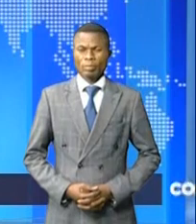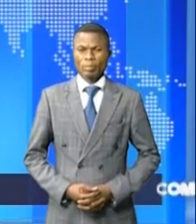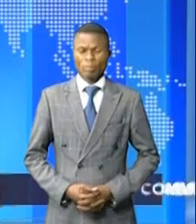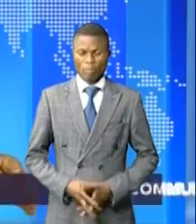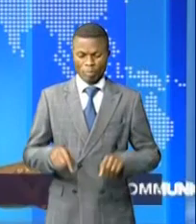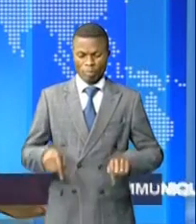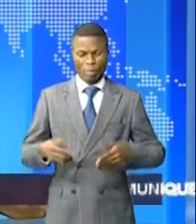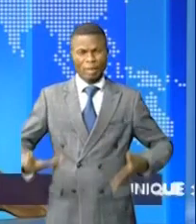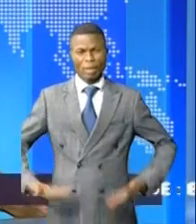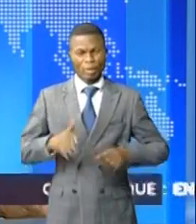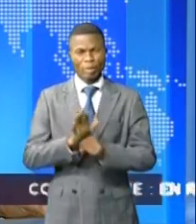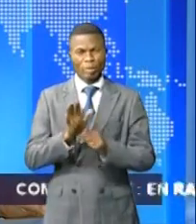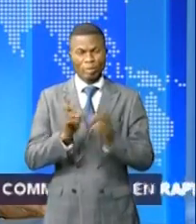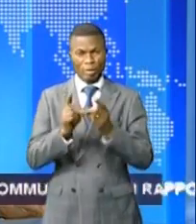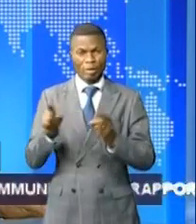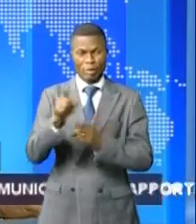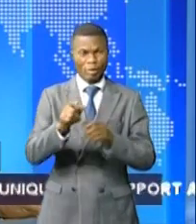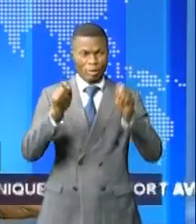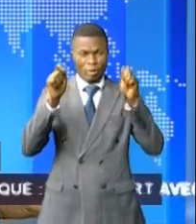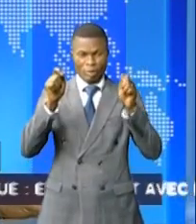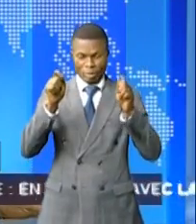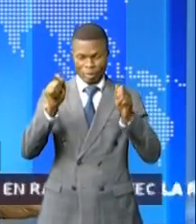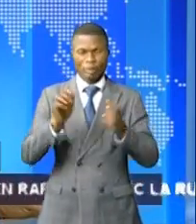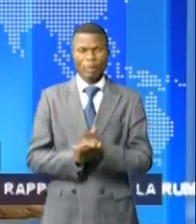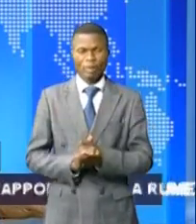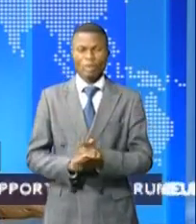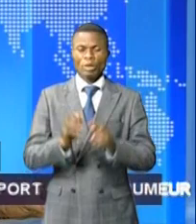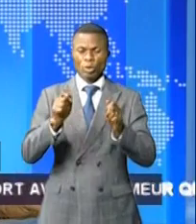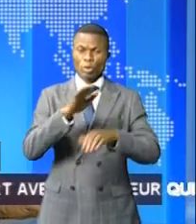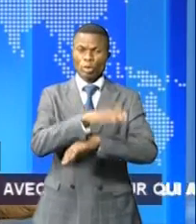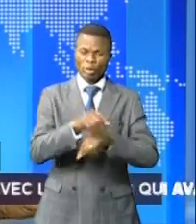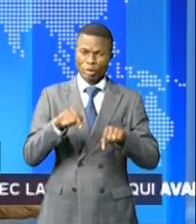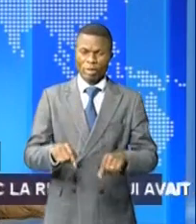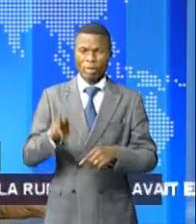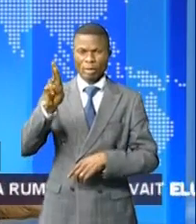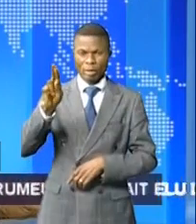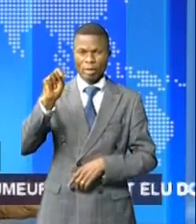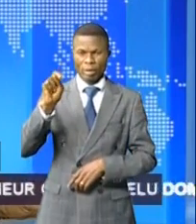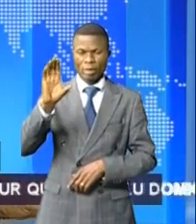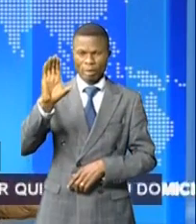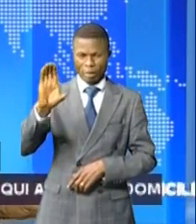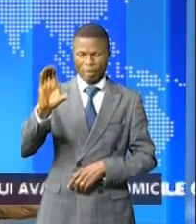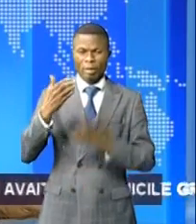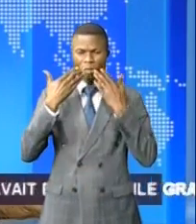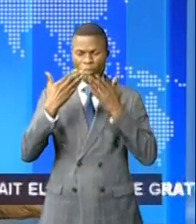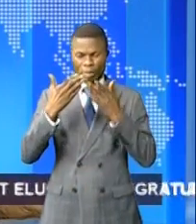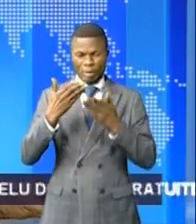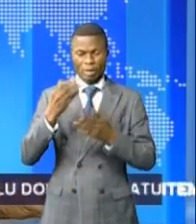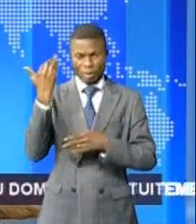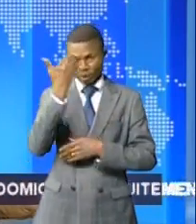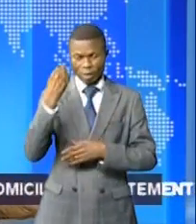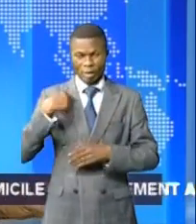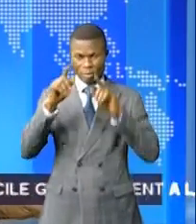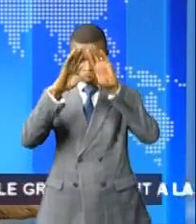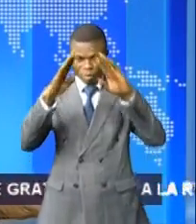Nous sommes heureux de vous retrouver dans cette première édition vesperale sur nos antennes de la RTNT. Merci de nous recevoir chez